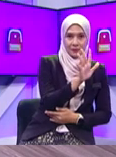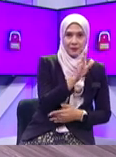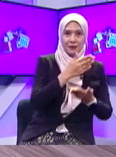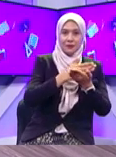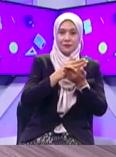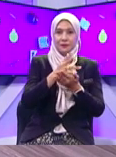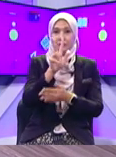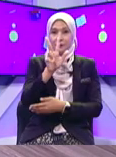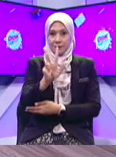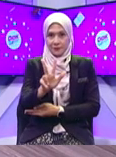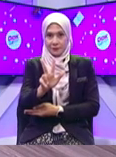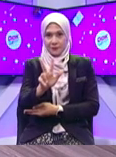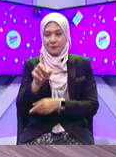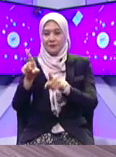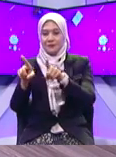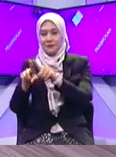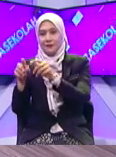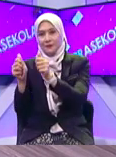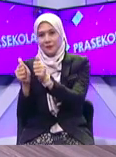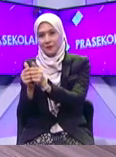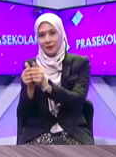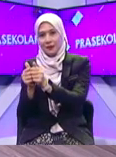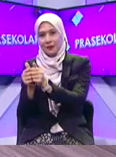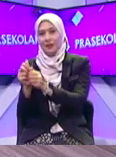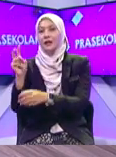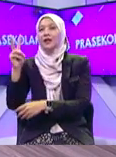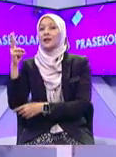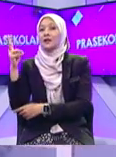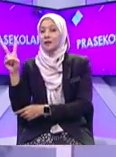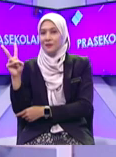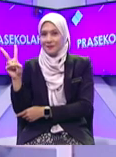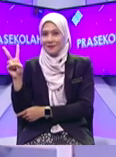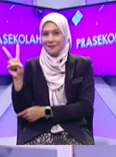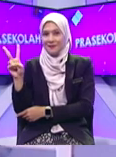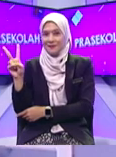tolak 3 = 12